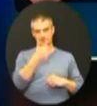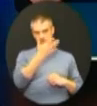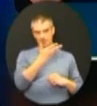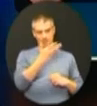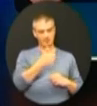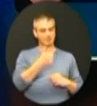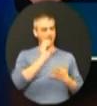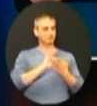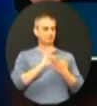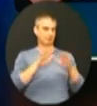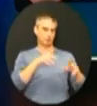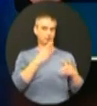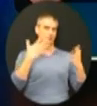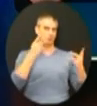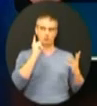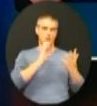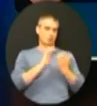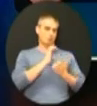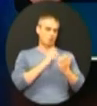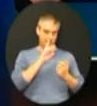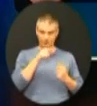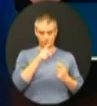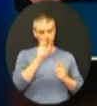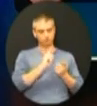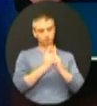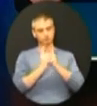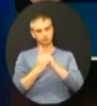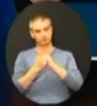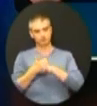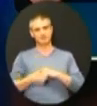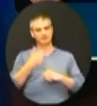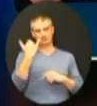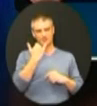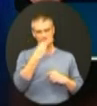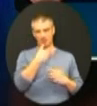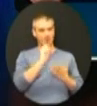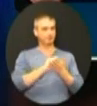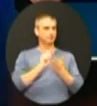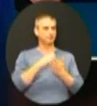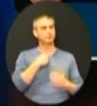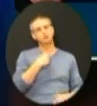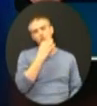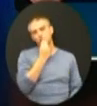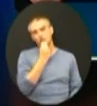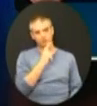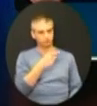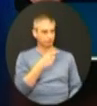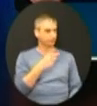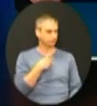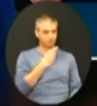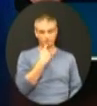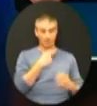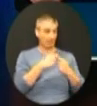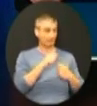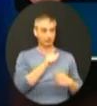למנכל משרד ממשלתי גדול זה גם כן דבר מאוד מורכב וגם פה אנשים מתחלפים כשהולך סר בדרך כלל ברוב המשרדים אני וה לשל אותך משהו אחר הרי אומר